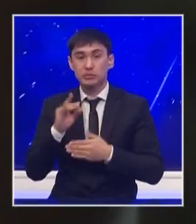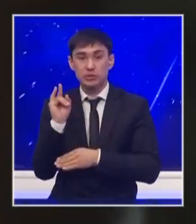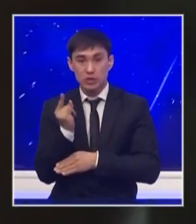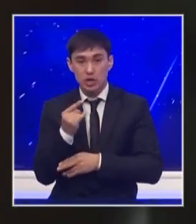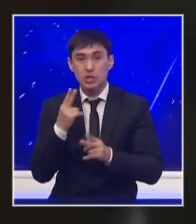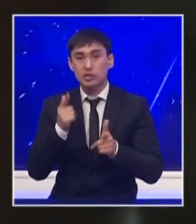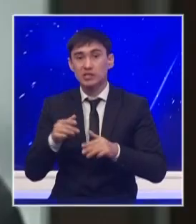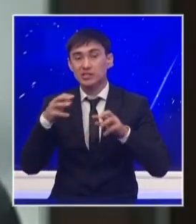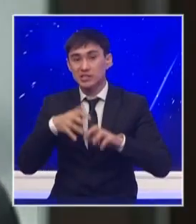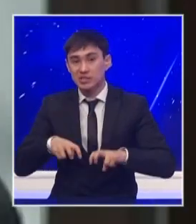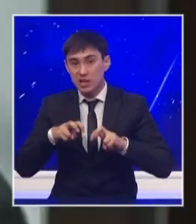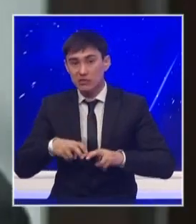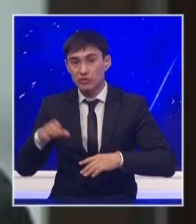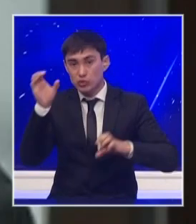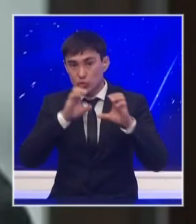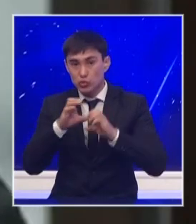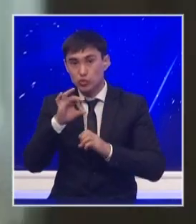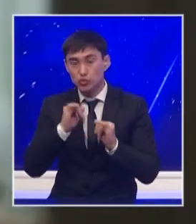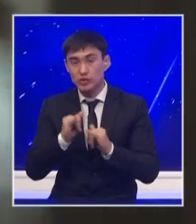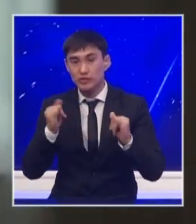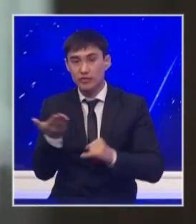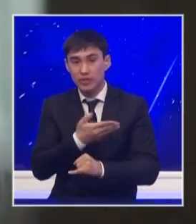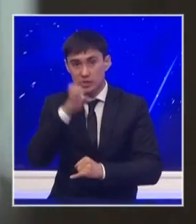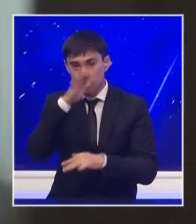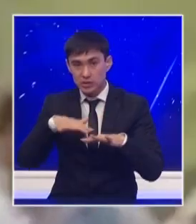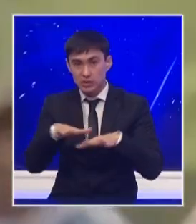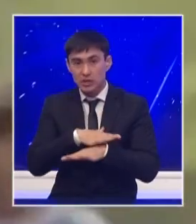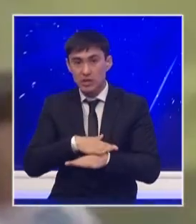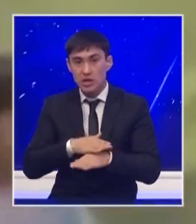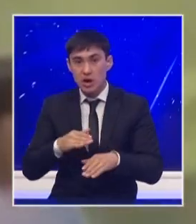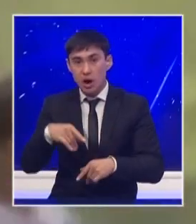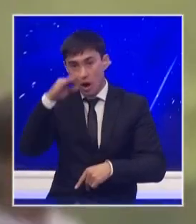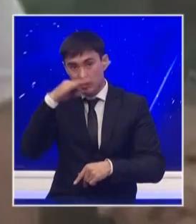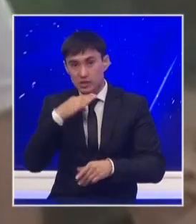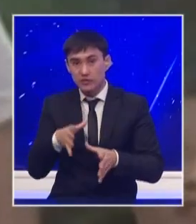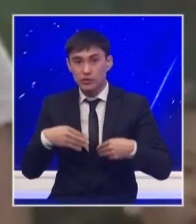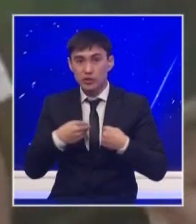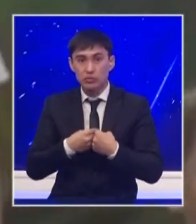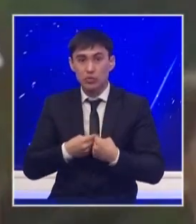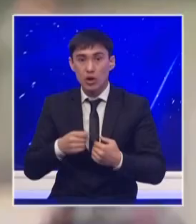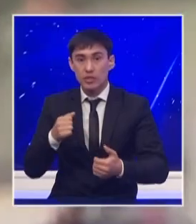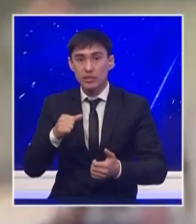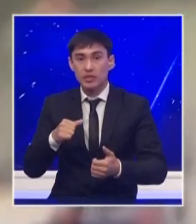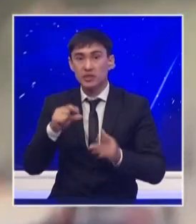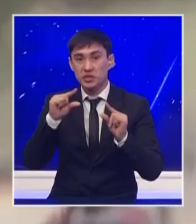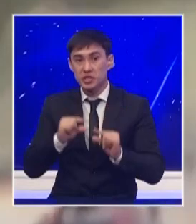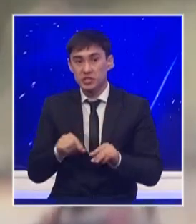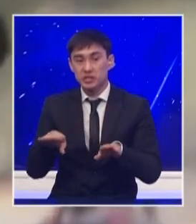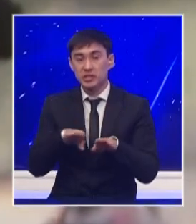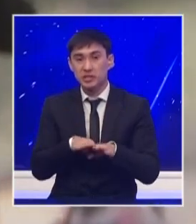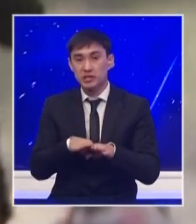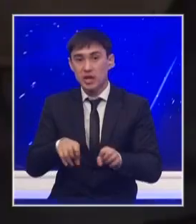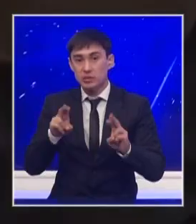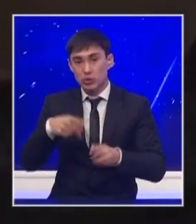Согласно исследованию института социального развития в нашей стране вовлеченность отца в семью занимает достаточно низкие рейтинги